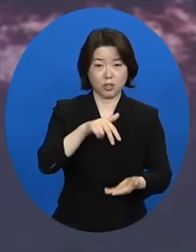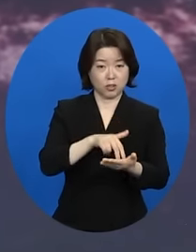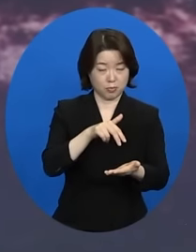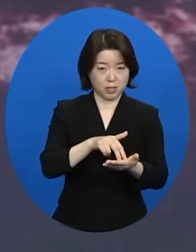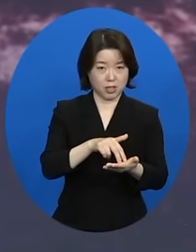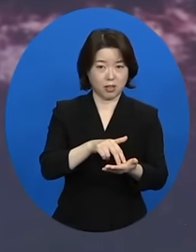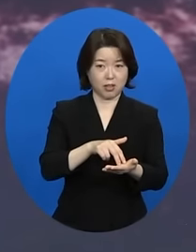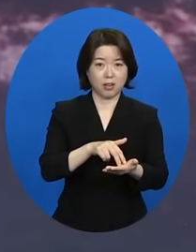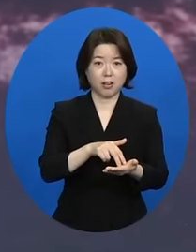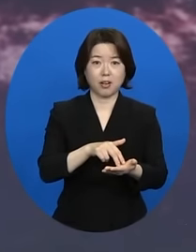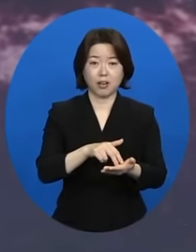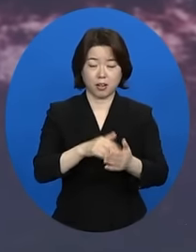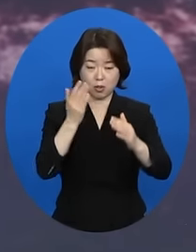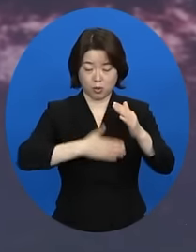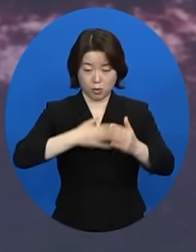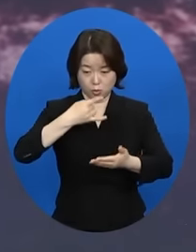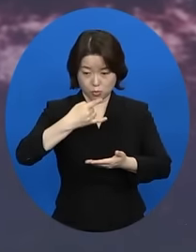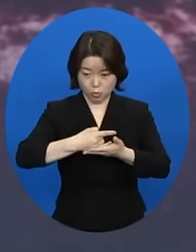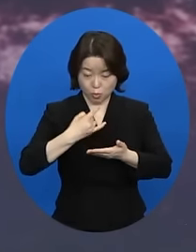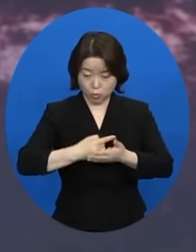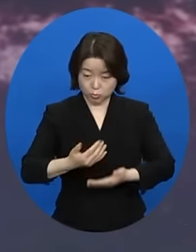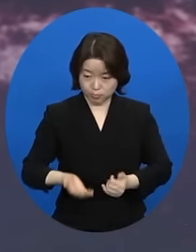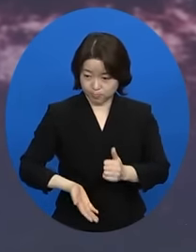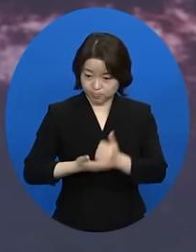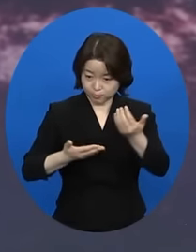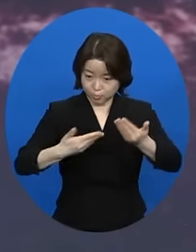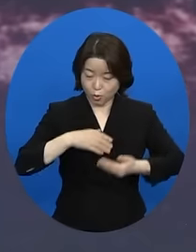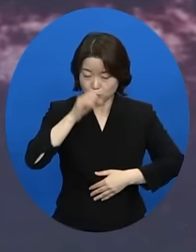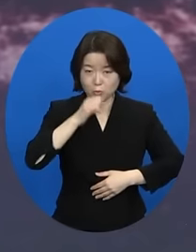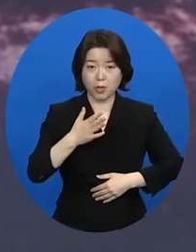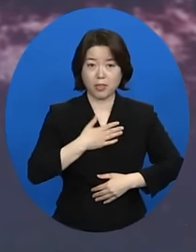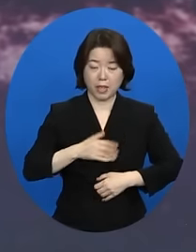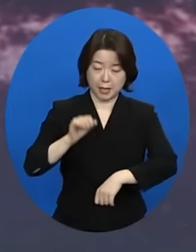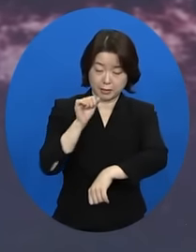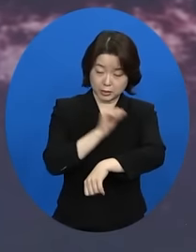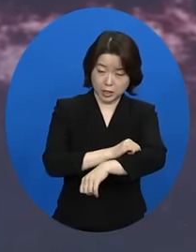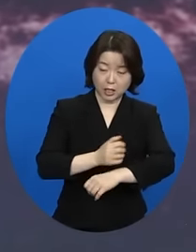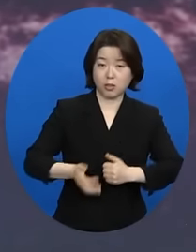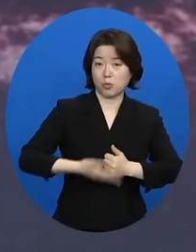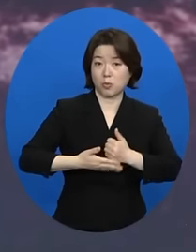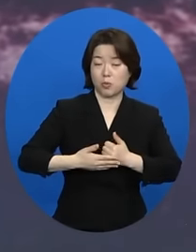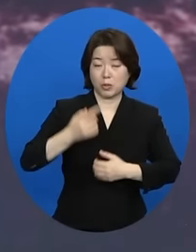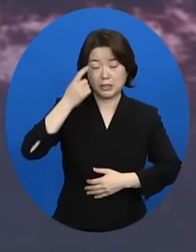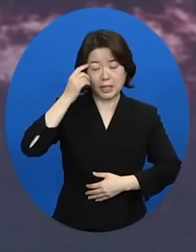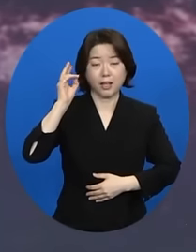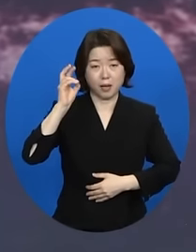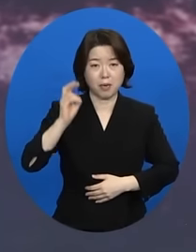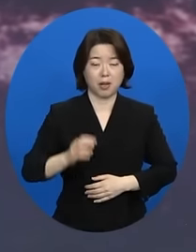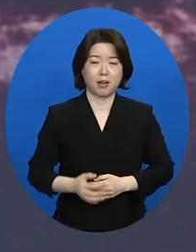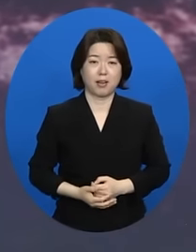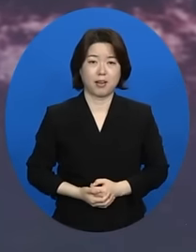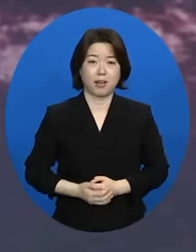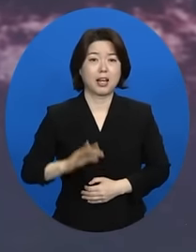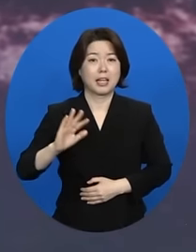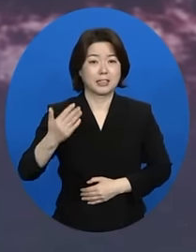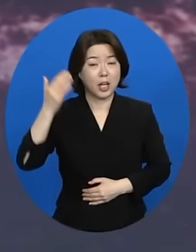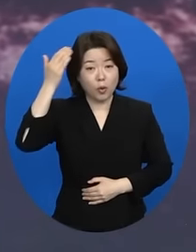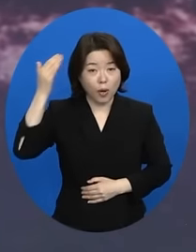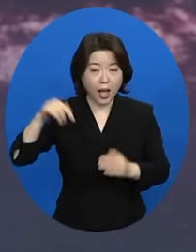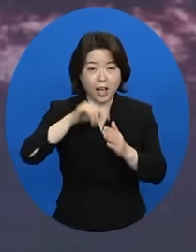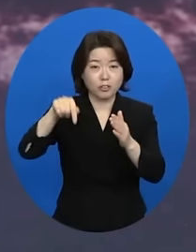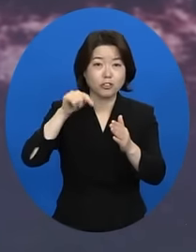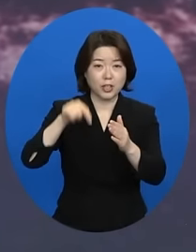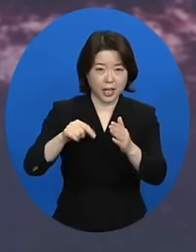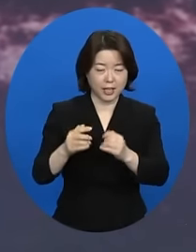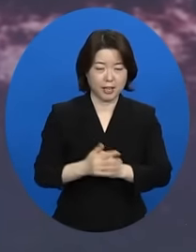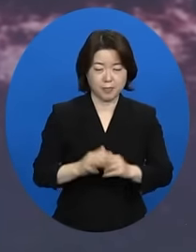입장에서는 이 공의를 세워야 되는데 자기는 잘했다라고 아마 생각했는지도 모르겠습니다. 최근에 우리 한국에